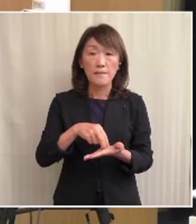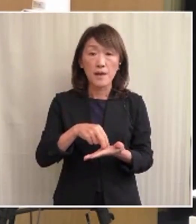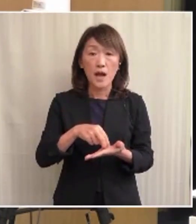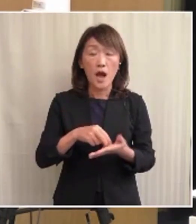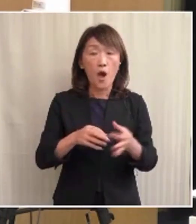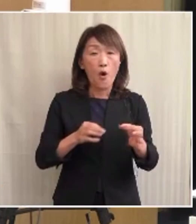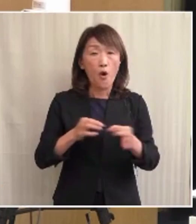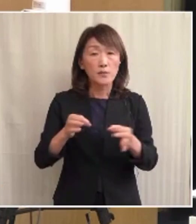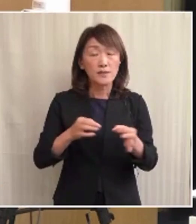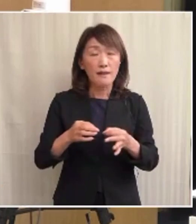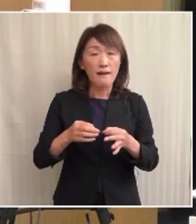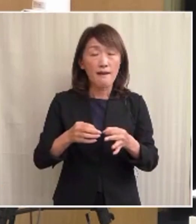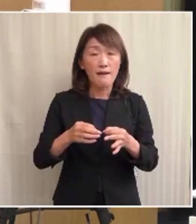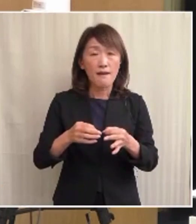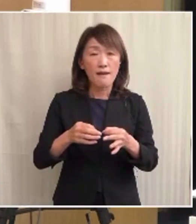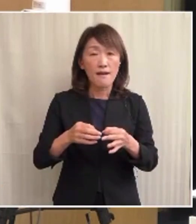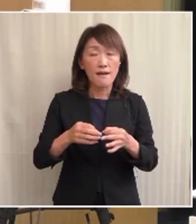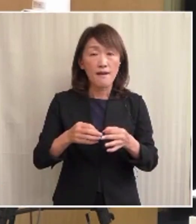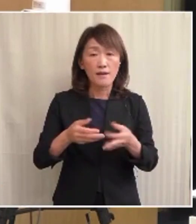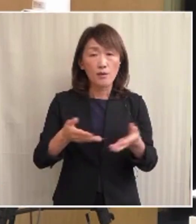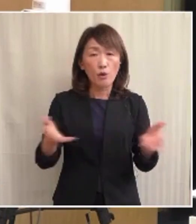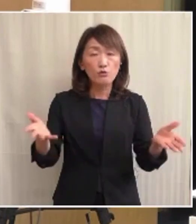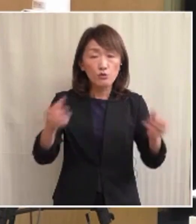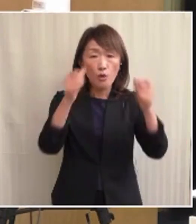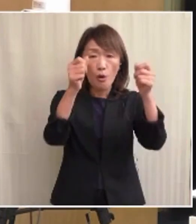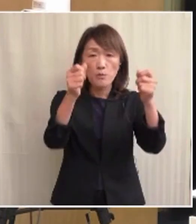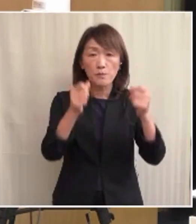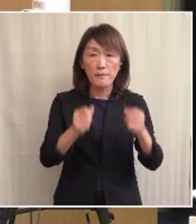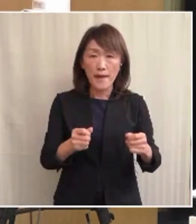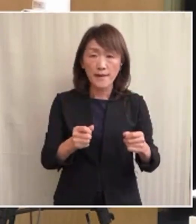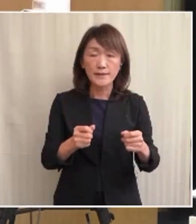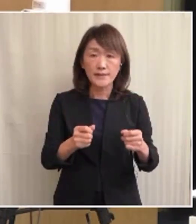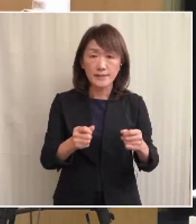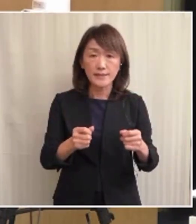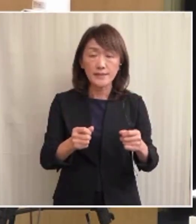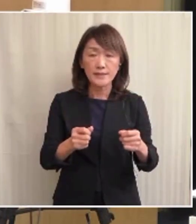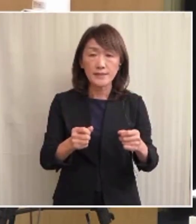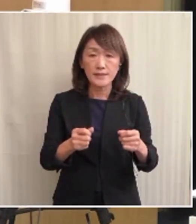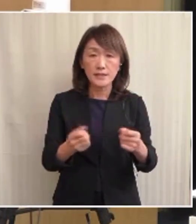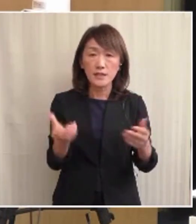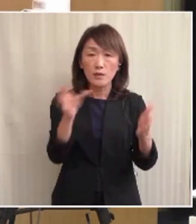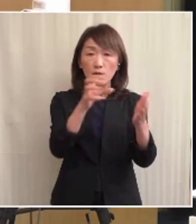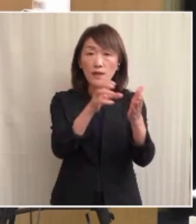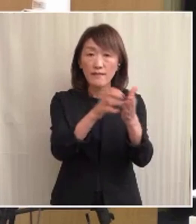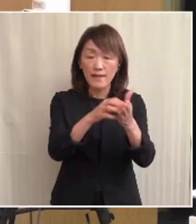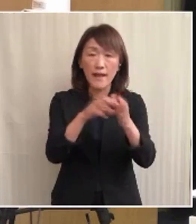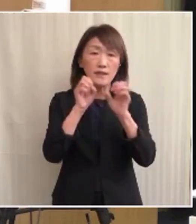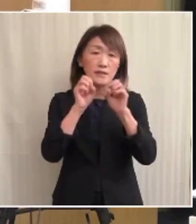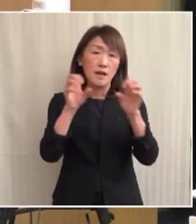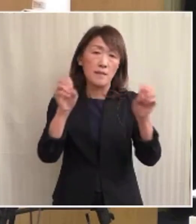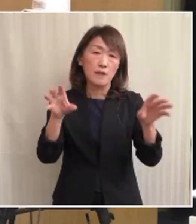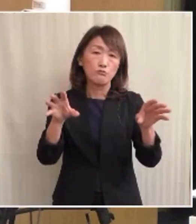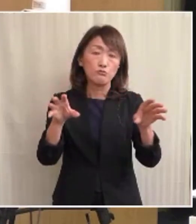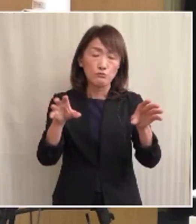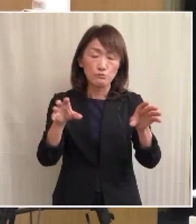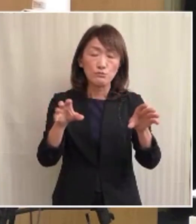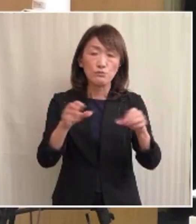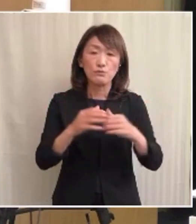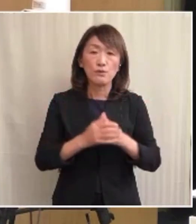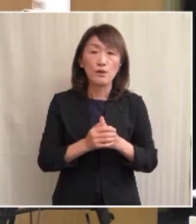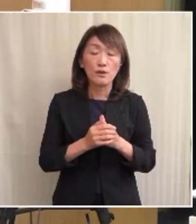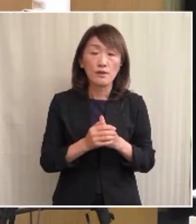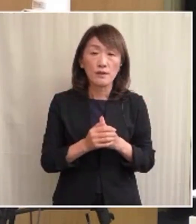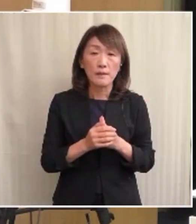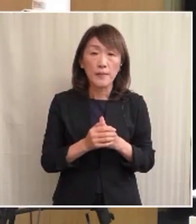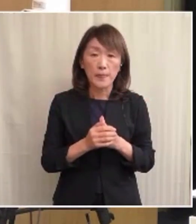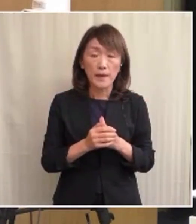店舗の方に、ホームページですとかそういったもので、広くお知らせしまして、提供していただける、こうい